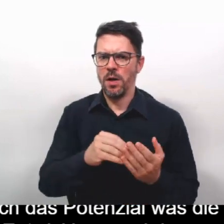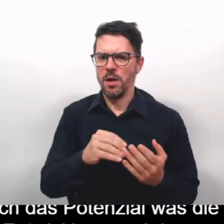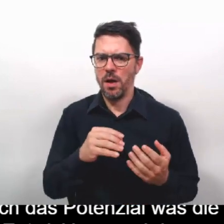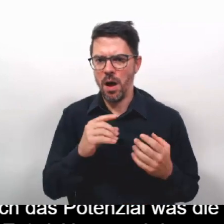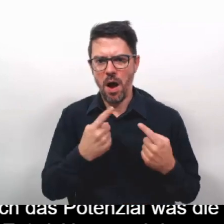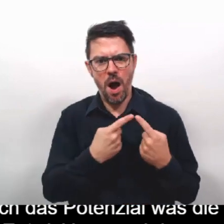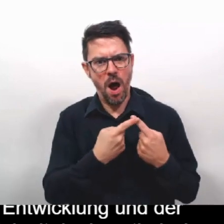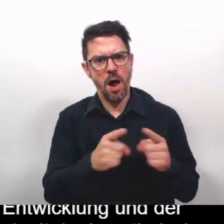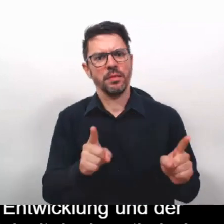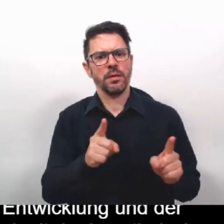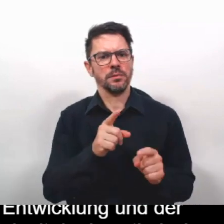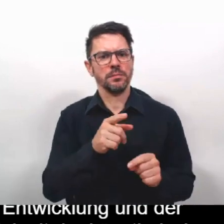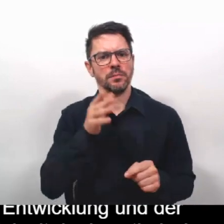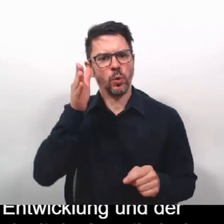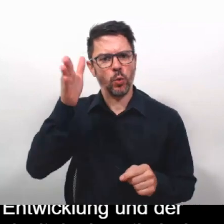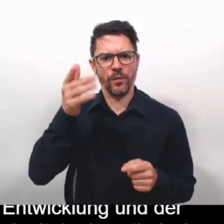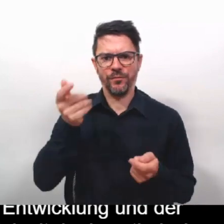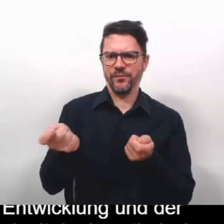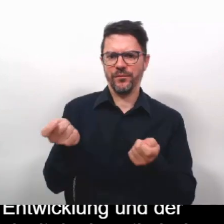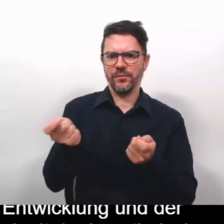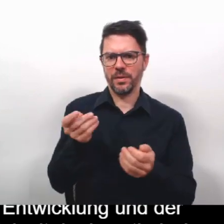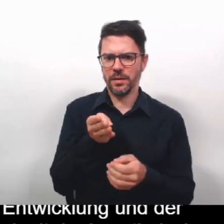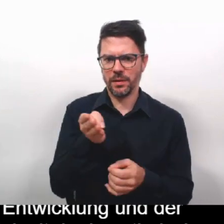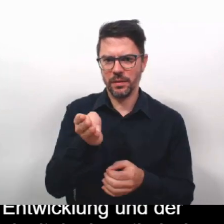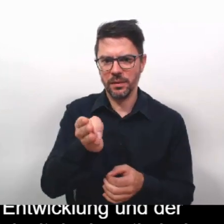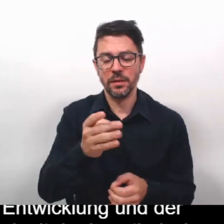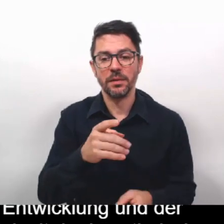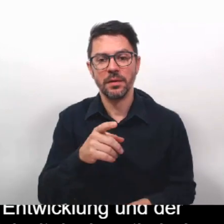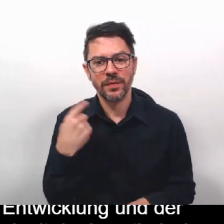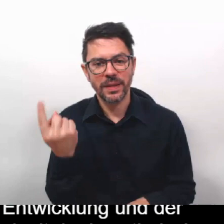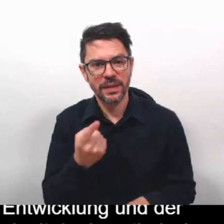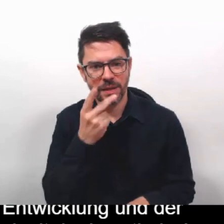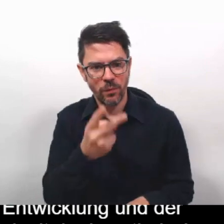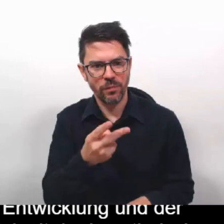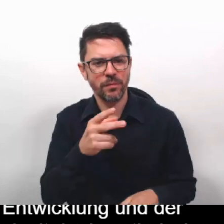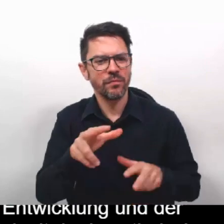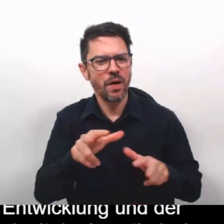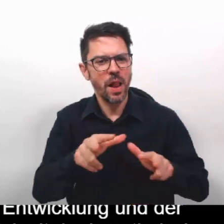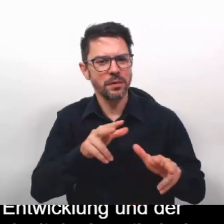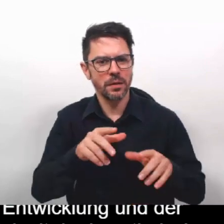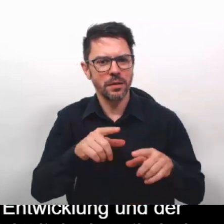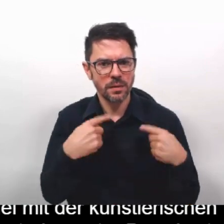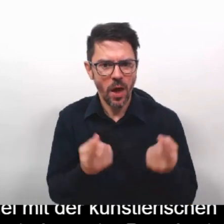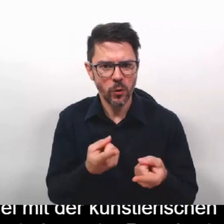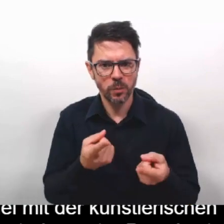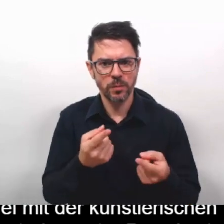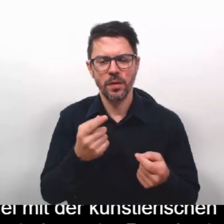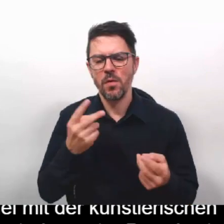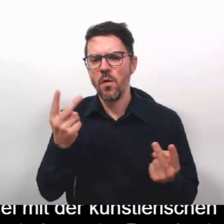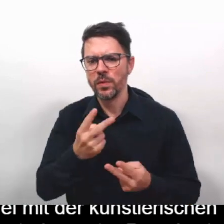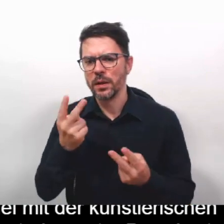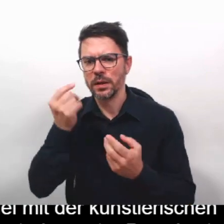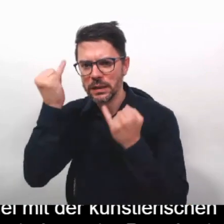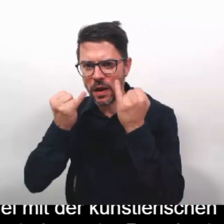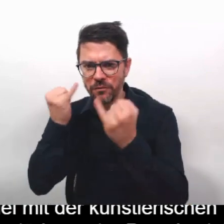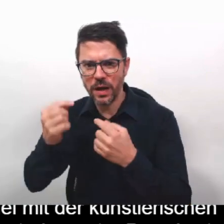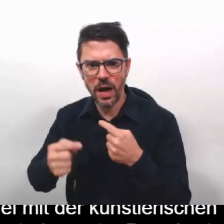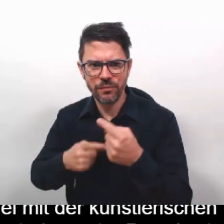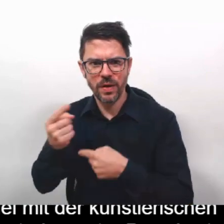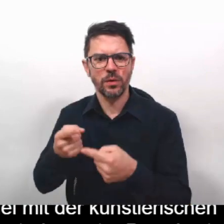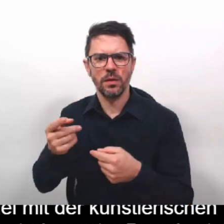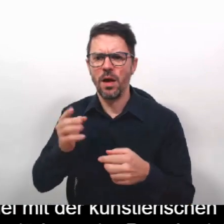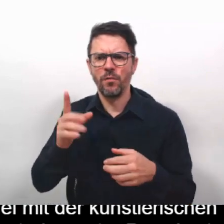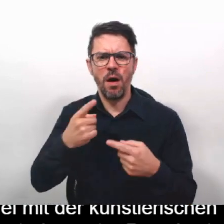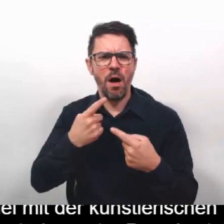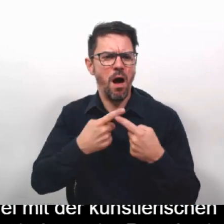können. Das heißt, Vereinfachung von Berufungsverfahren. Das sind bei uns die Lehrdeputate, die höher liegen.